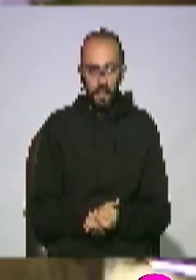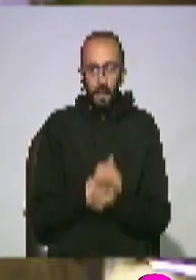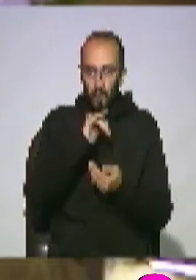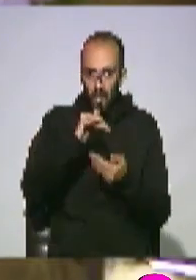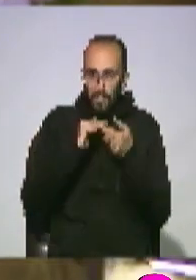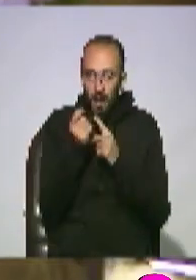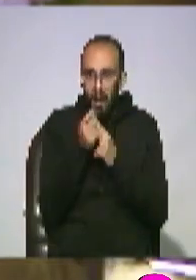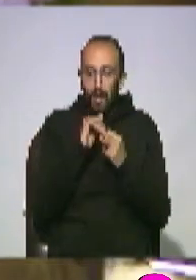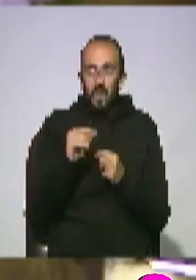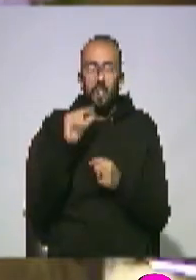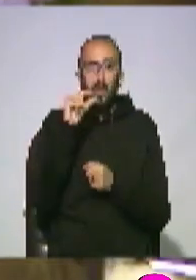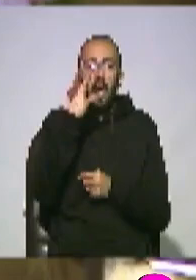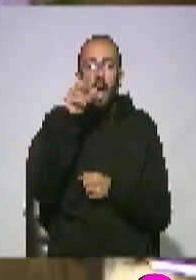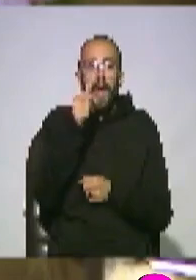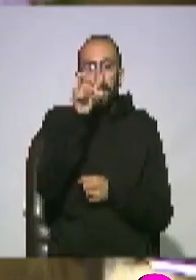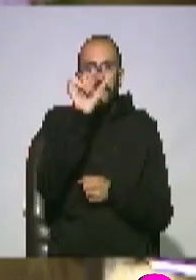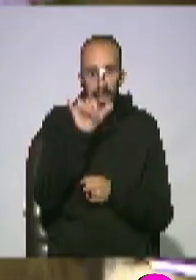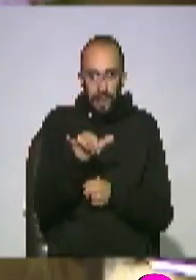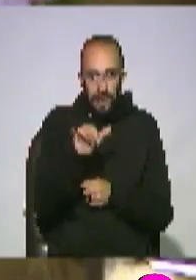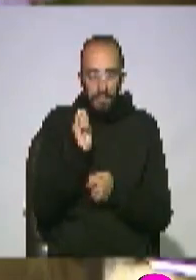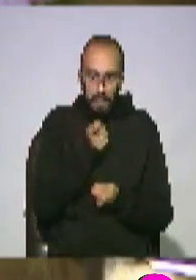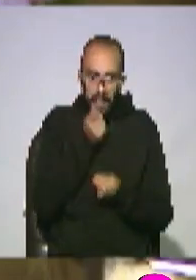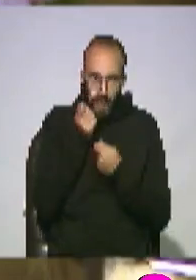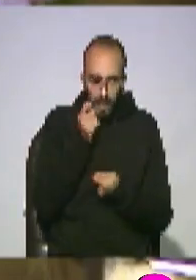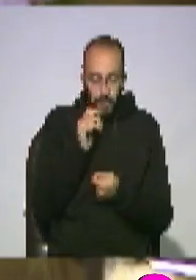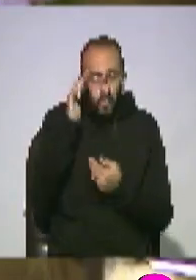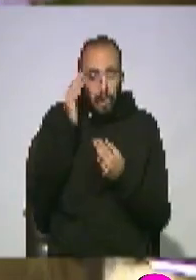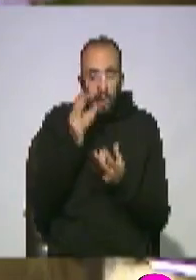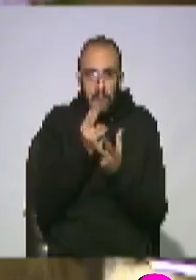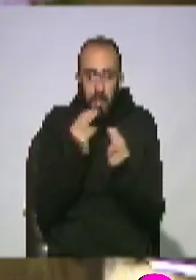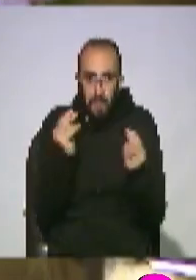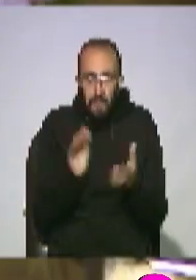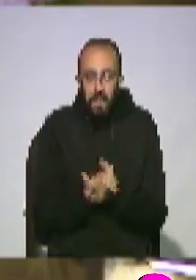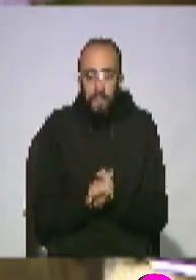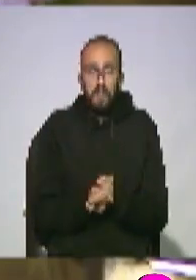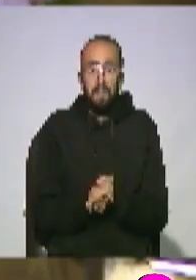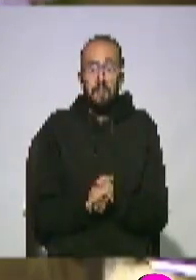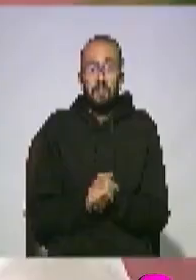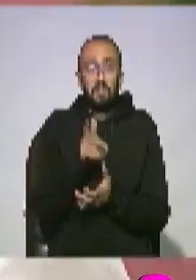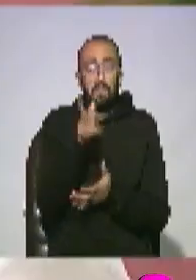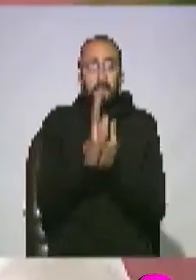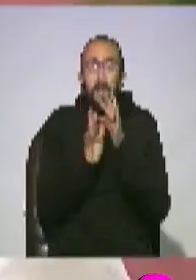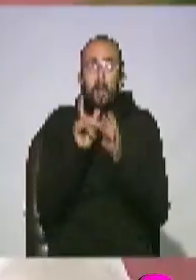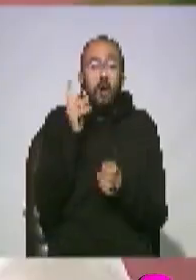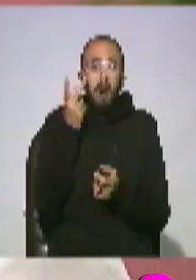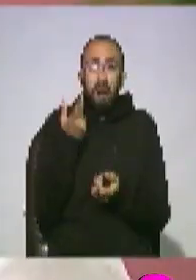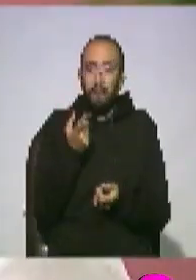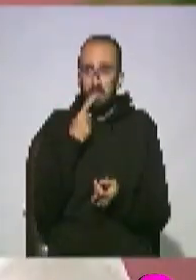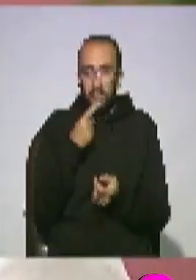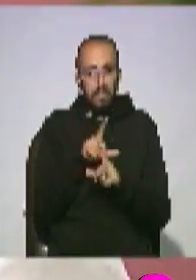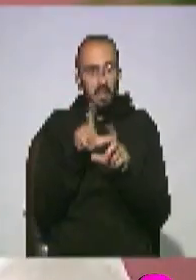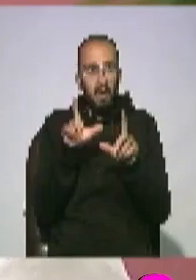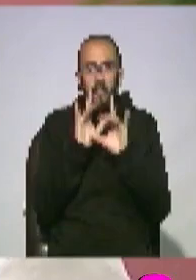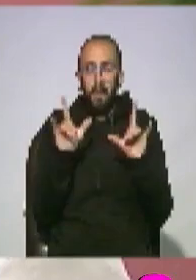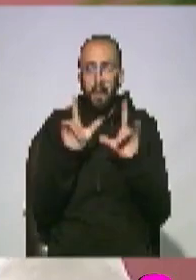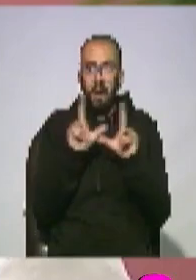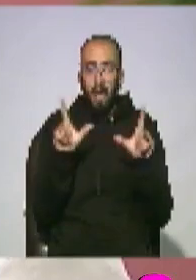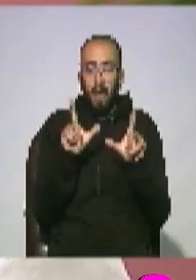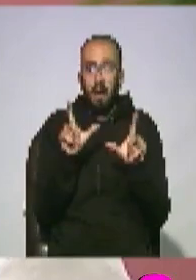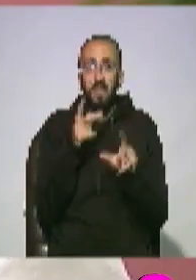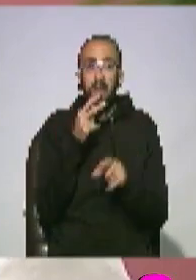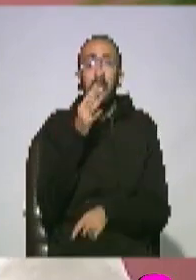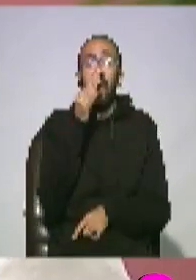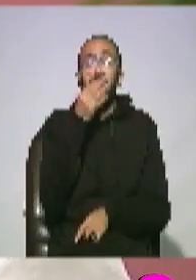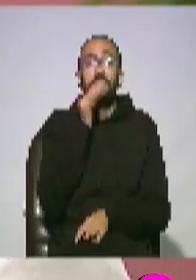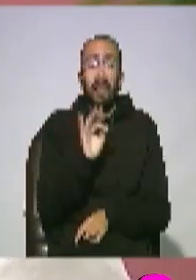لنا. دكتور هاني كنت معانا عبر الهاتف، احنا بنشكرك جدا. دكتور تعليق ايه على الكلام؟ كلام مظبوط طبعا. هو بيقول التطعيم